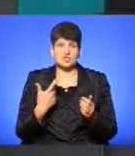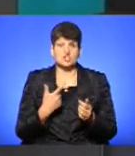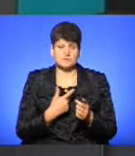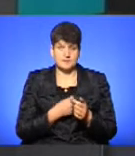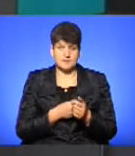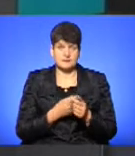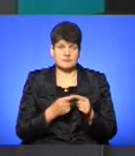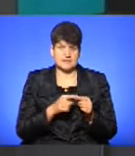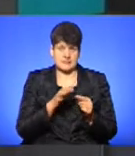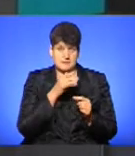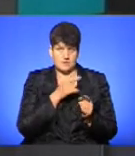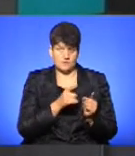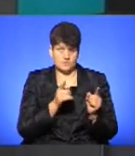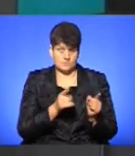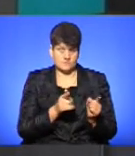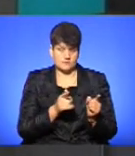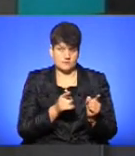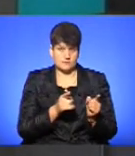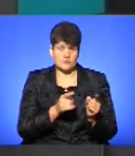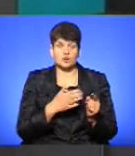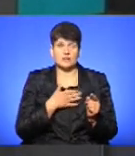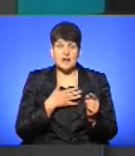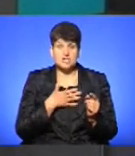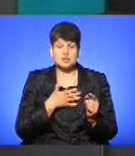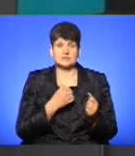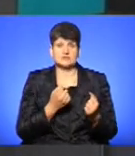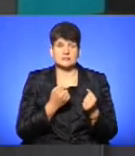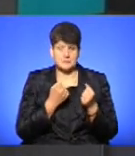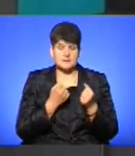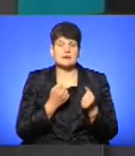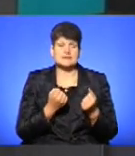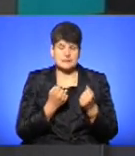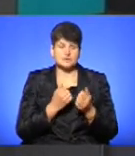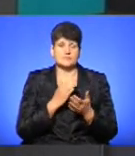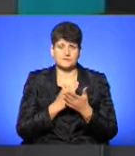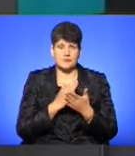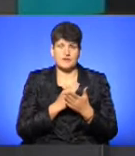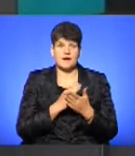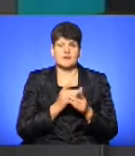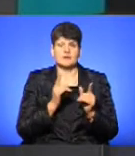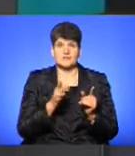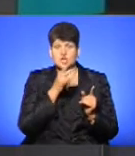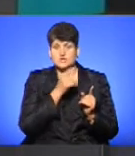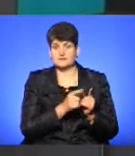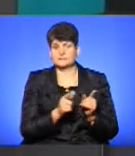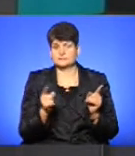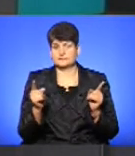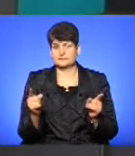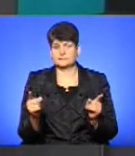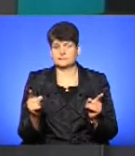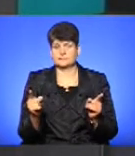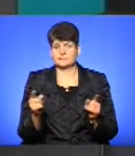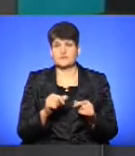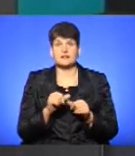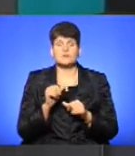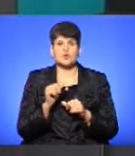цей епідсезон, то, відповідно, наш імунітет, тобто ми захищені, але ми певний проміжок часу захищені. Крім